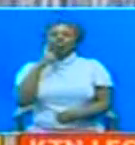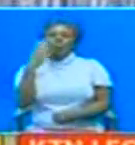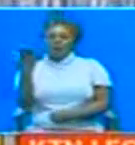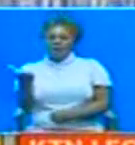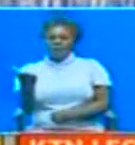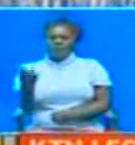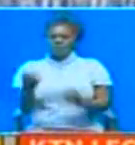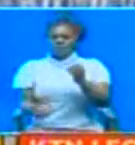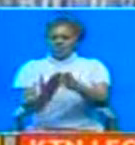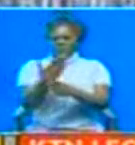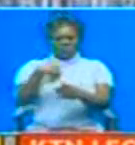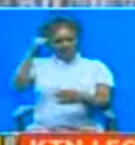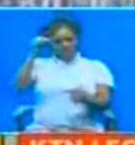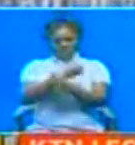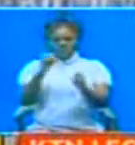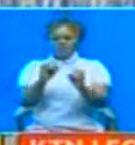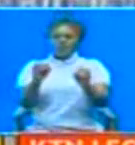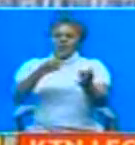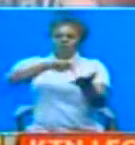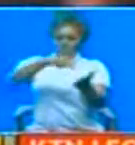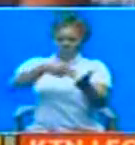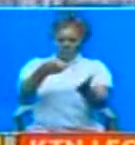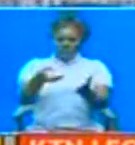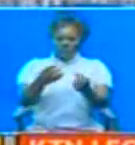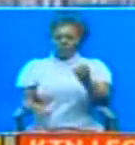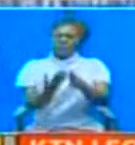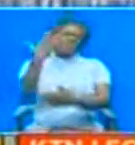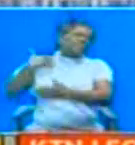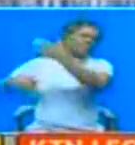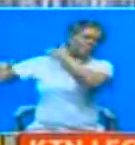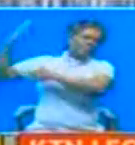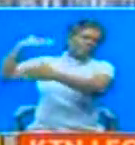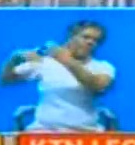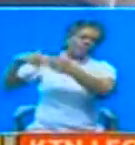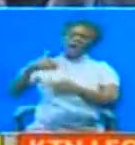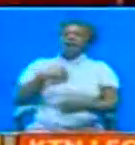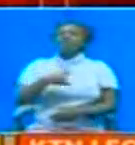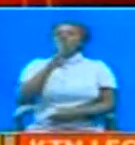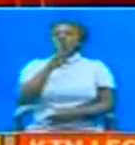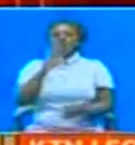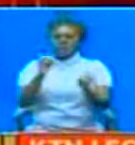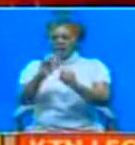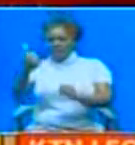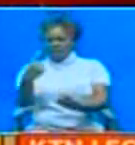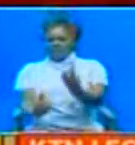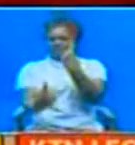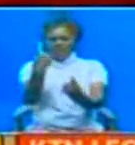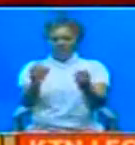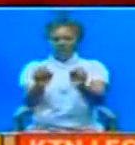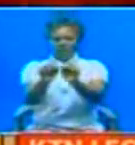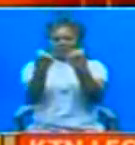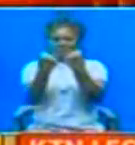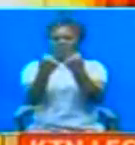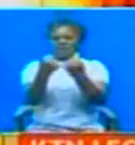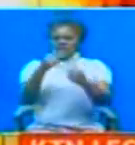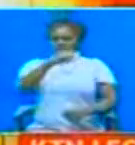sijui ilianzishwa mwagan mradi ya maji ya Maispe Water Project, ilianzishwa samani, ni water kiosk peke yake, hakuna maji. Mkasa mwingine wa moto umetokea katika eneo la